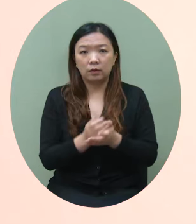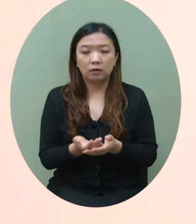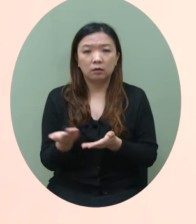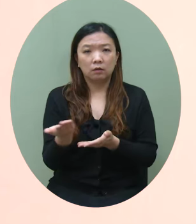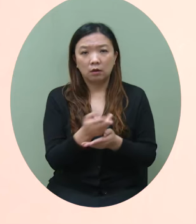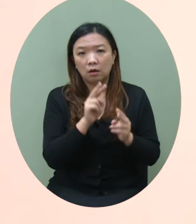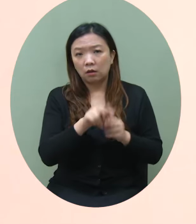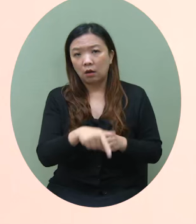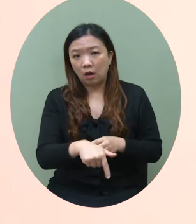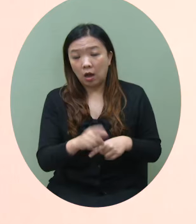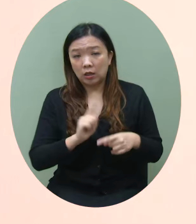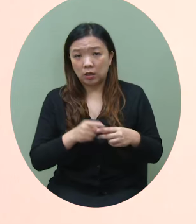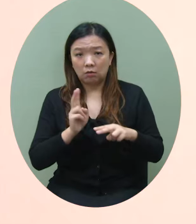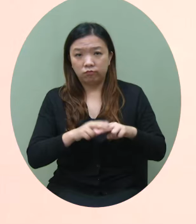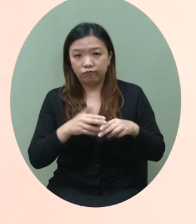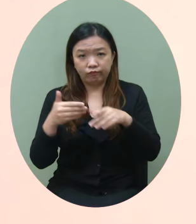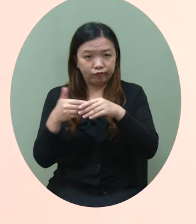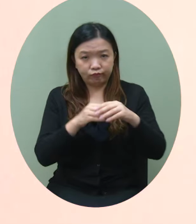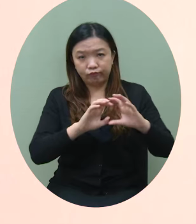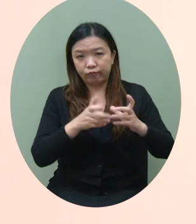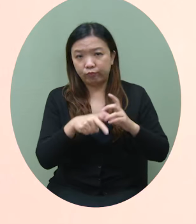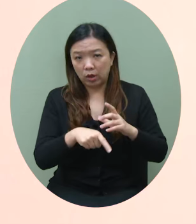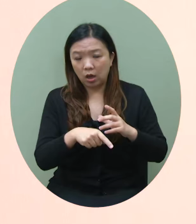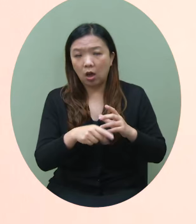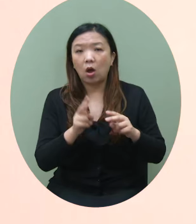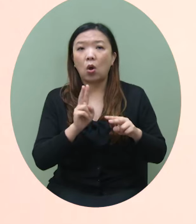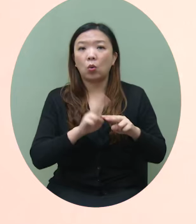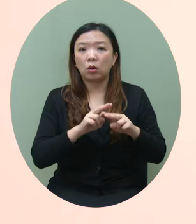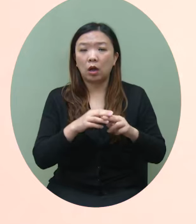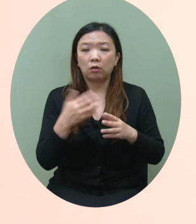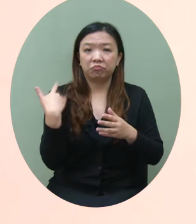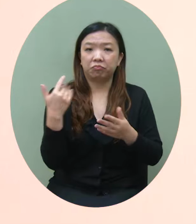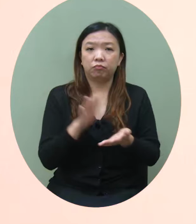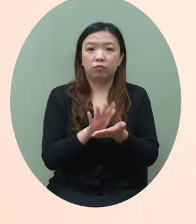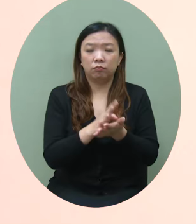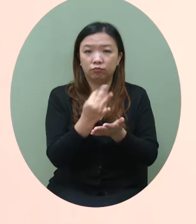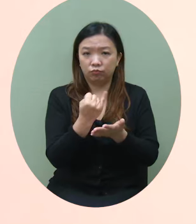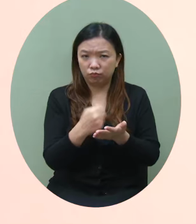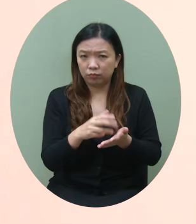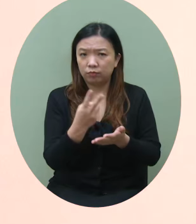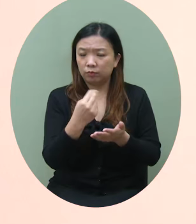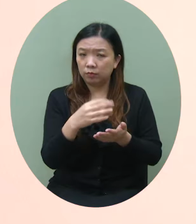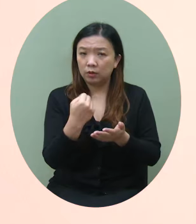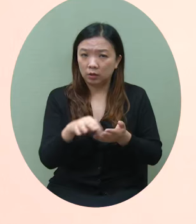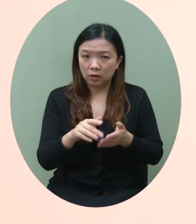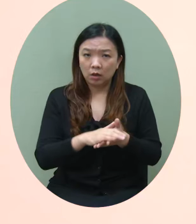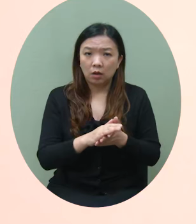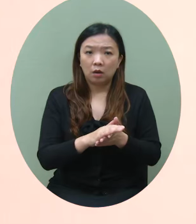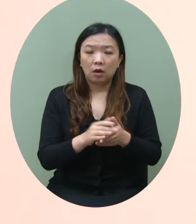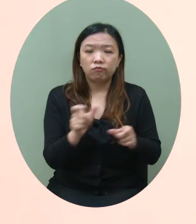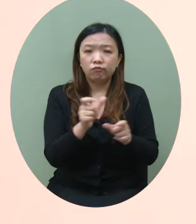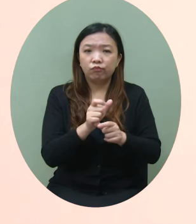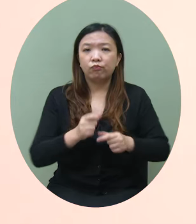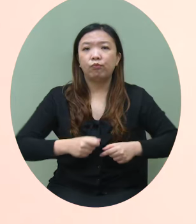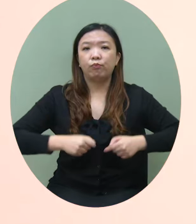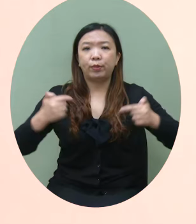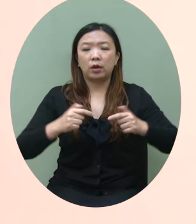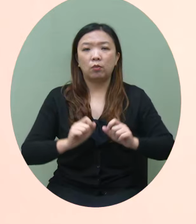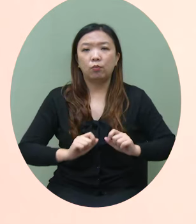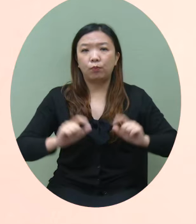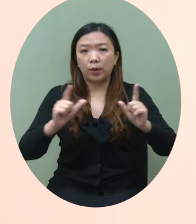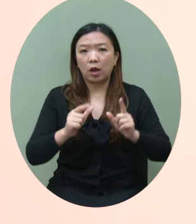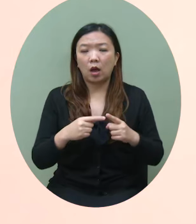共產黨領導之下國家在這幾十年的起飛和為人民帶來的美好生活所以